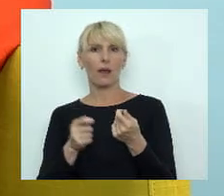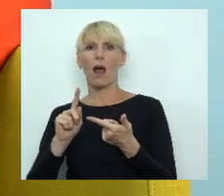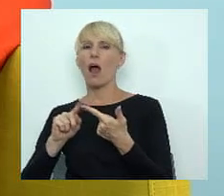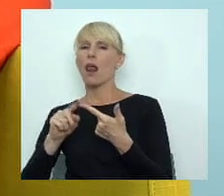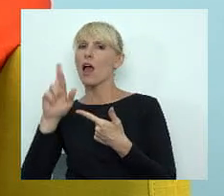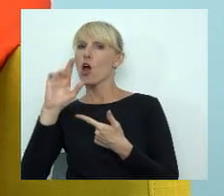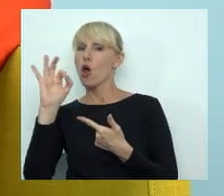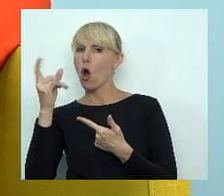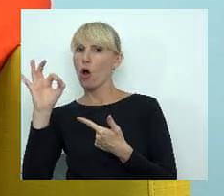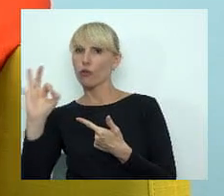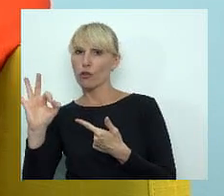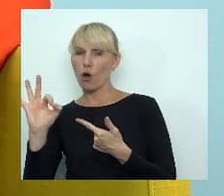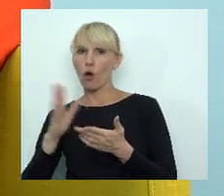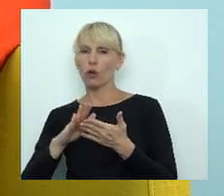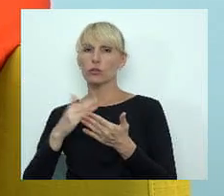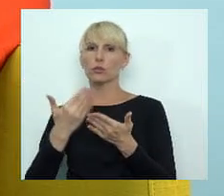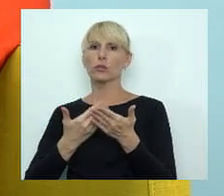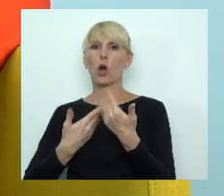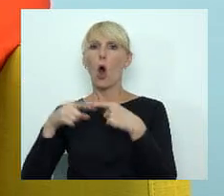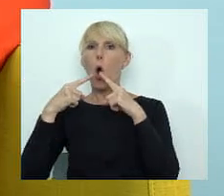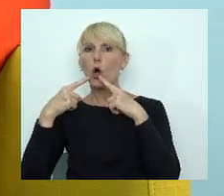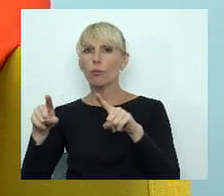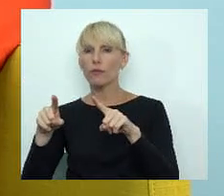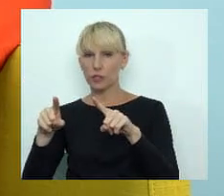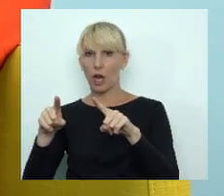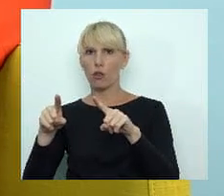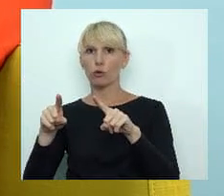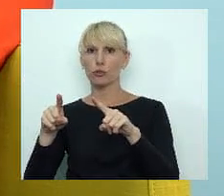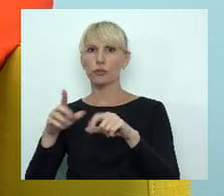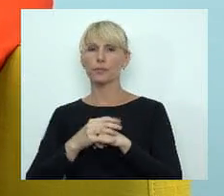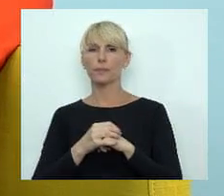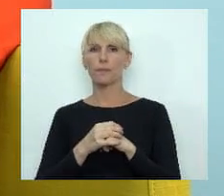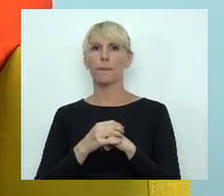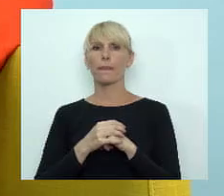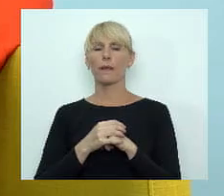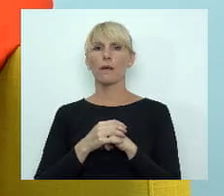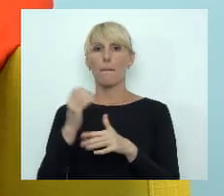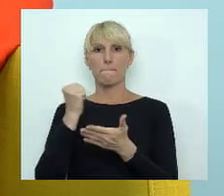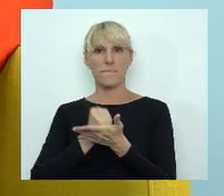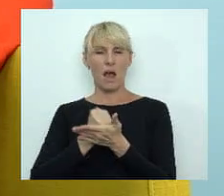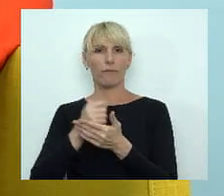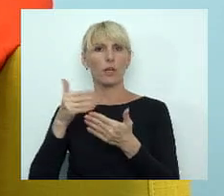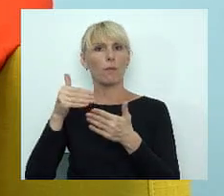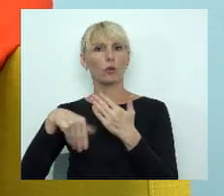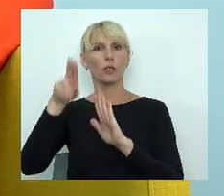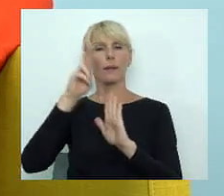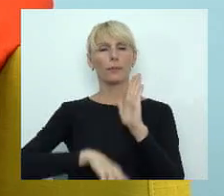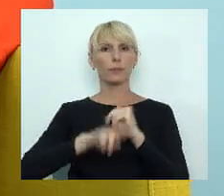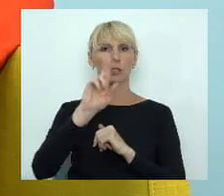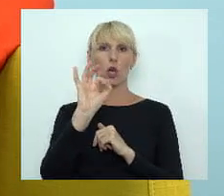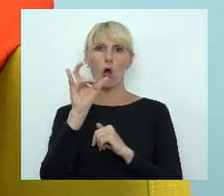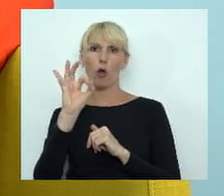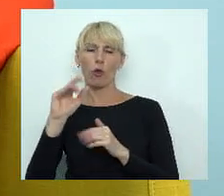RODO wprowadza nieco inny zamysł odpowiedzialności cywilnoprawnej. Można obecnie powołać się bezpośrednio na przepisy RODO,